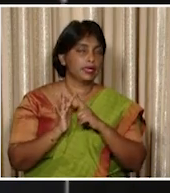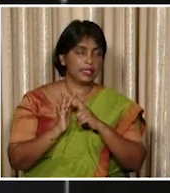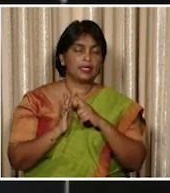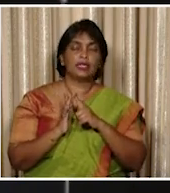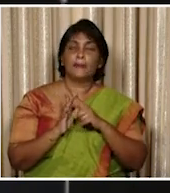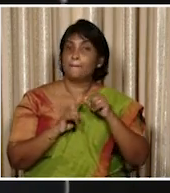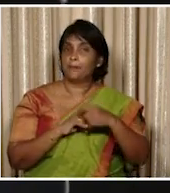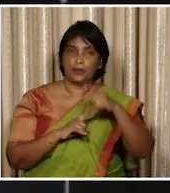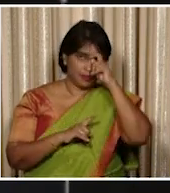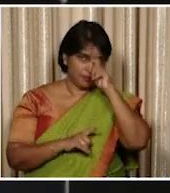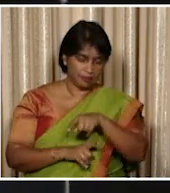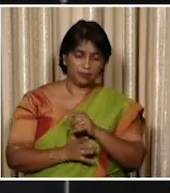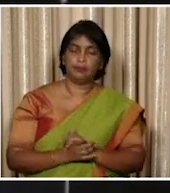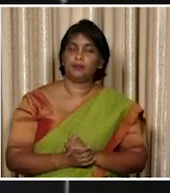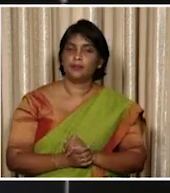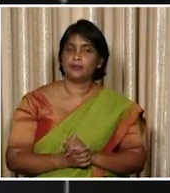பிலிபாதவ